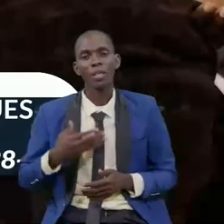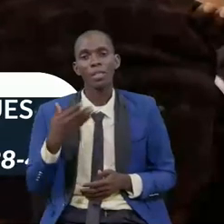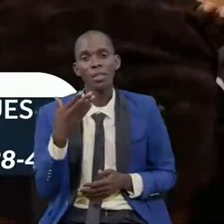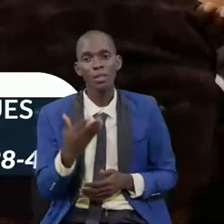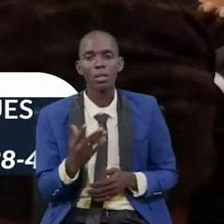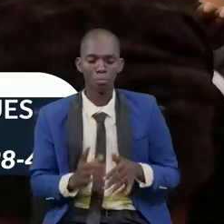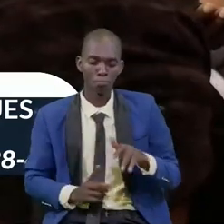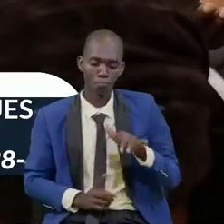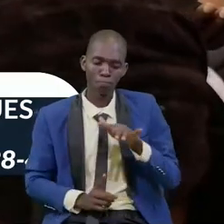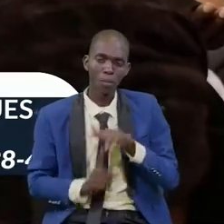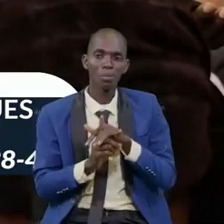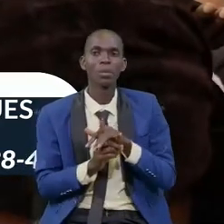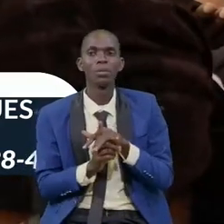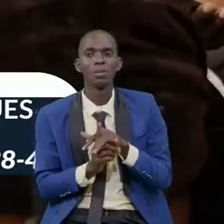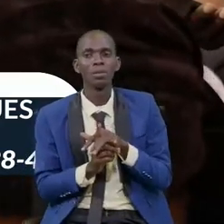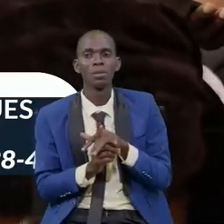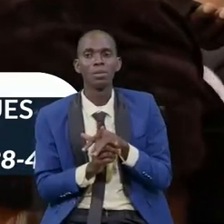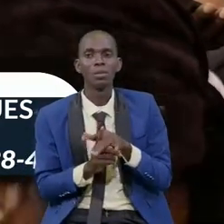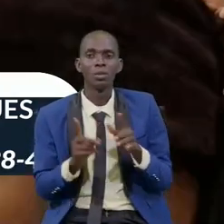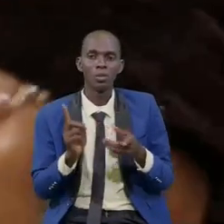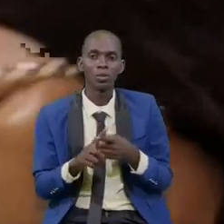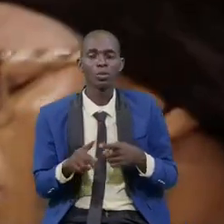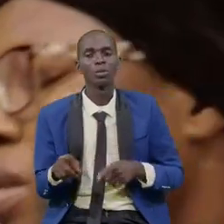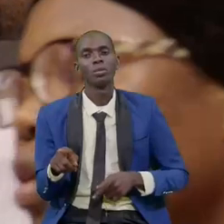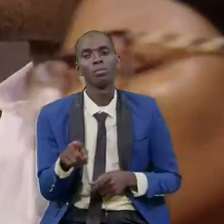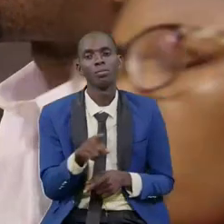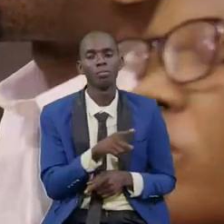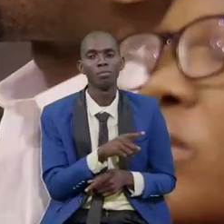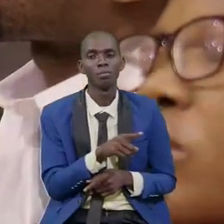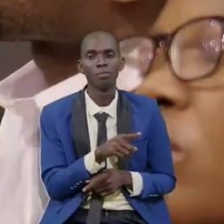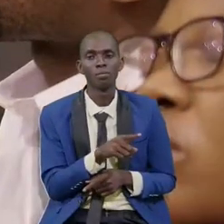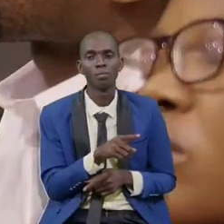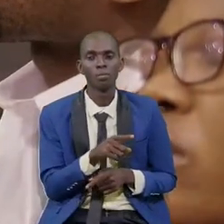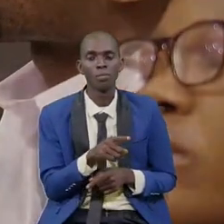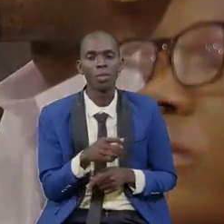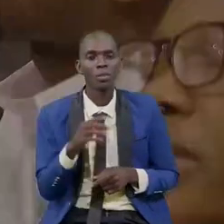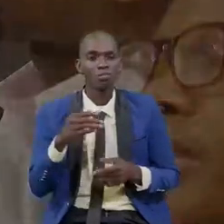Des langues semblables à des langues de feu